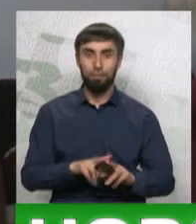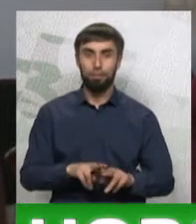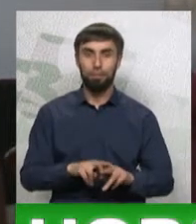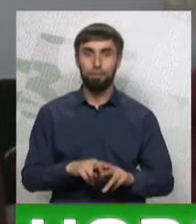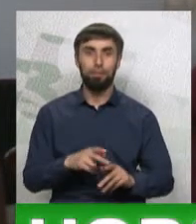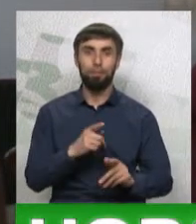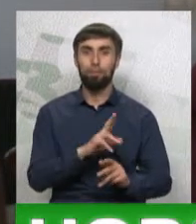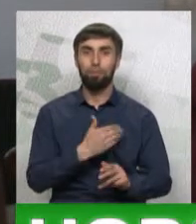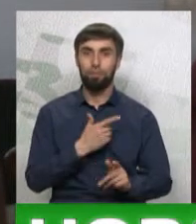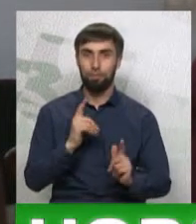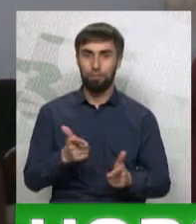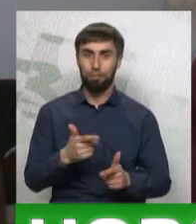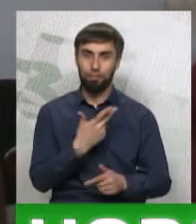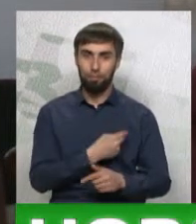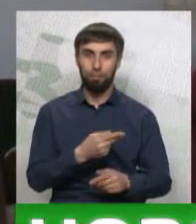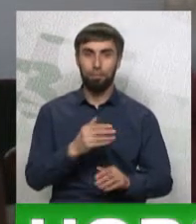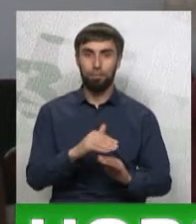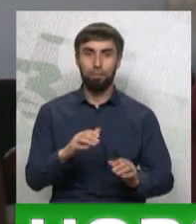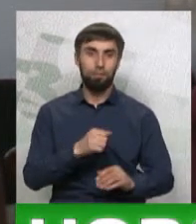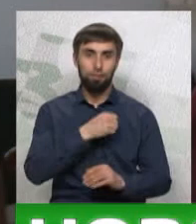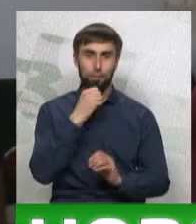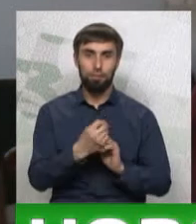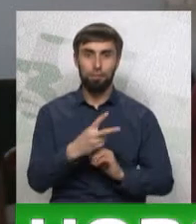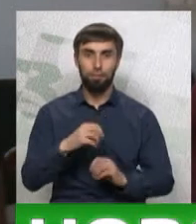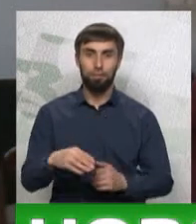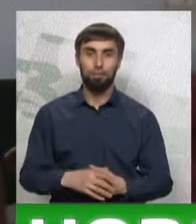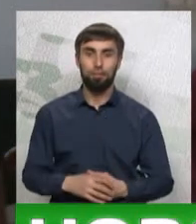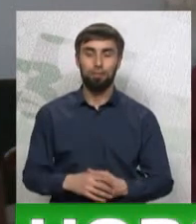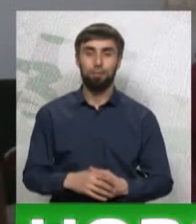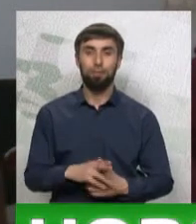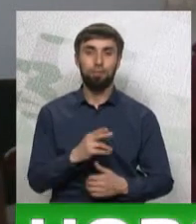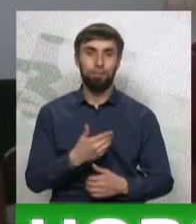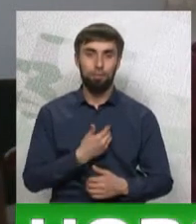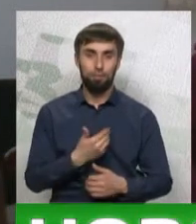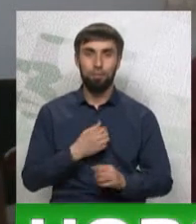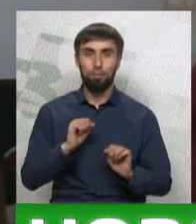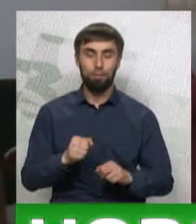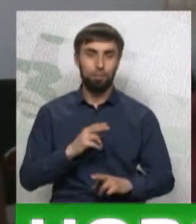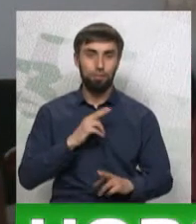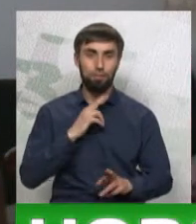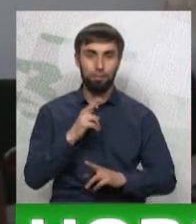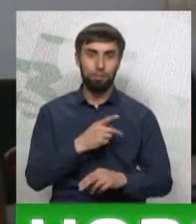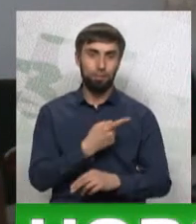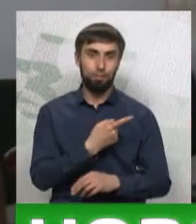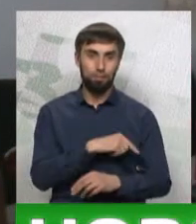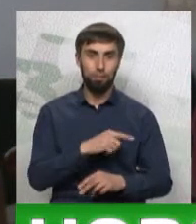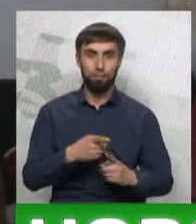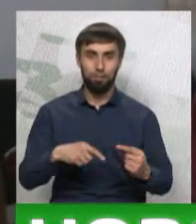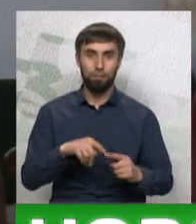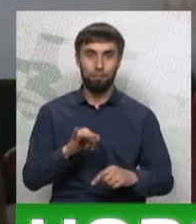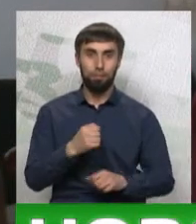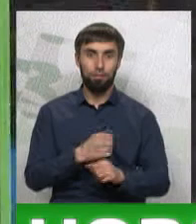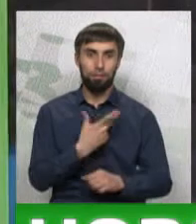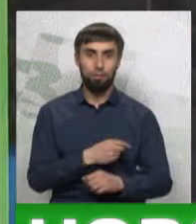добровольная вакцинация детей старше 12 лет желающие могут обратиться медицинскую организацию и про